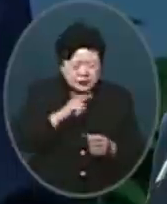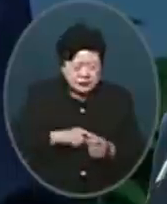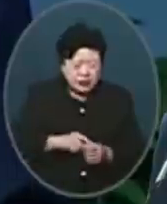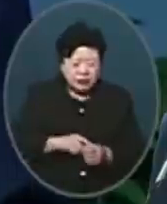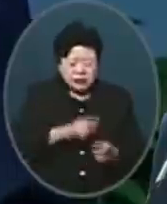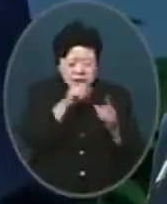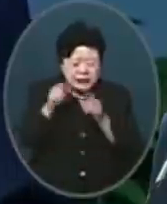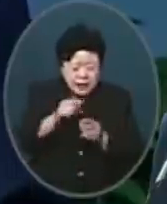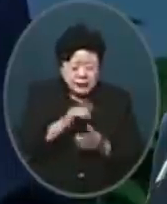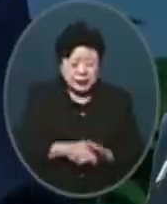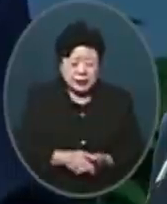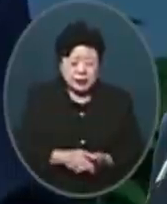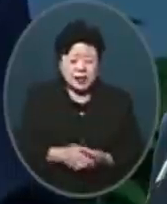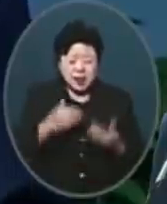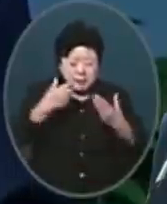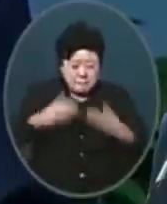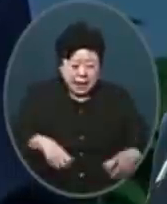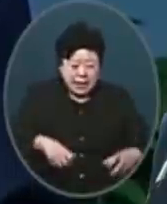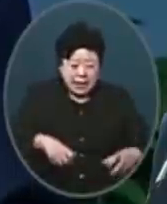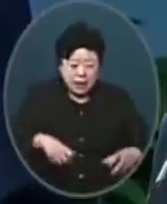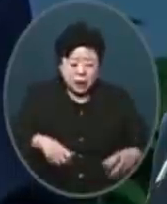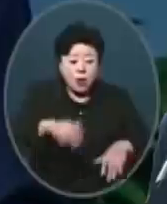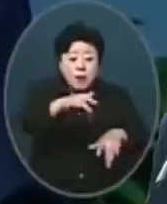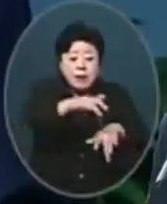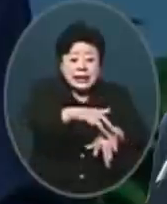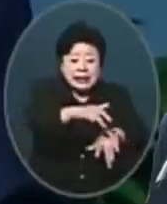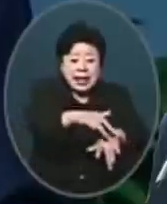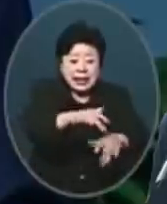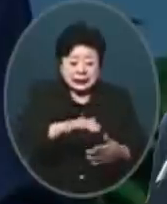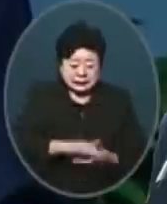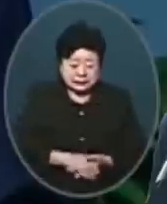생활을 파괴하려고